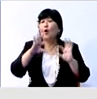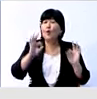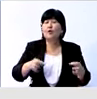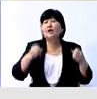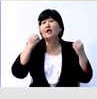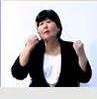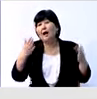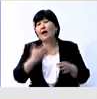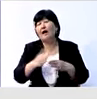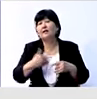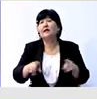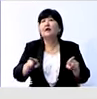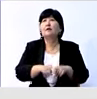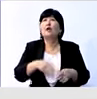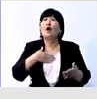мәдениет саласында қолдау білдіріп,